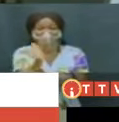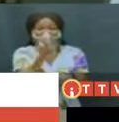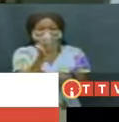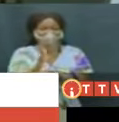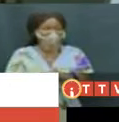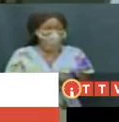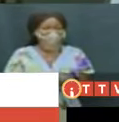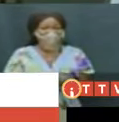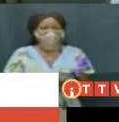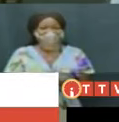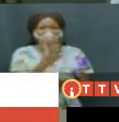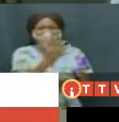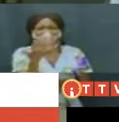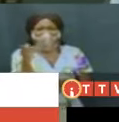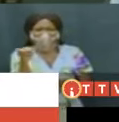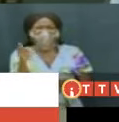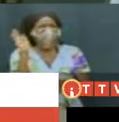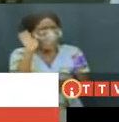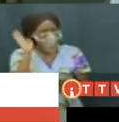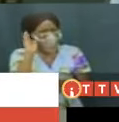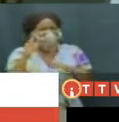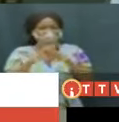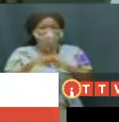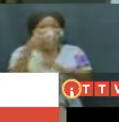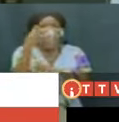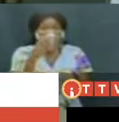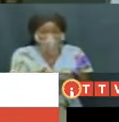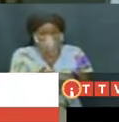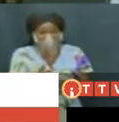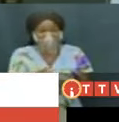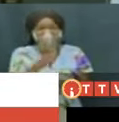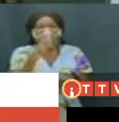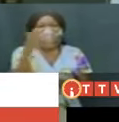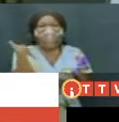manambala amene watikamvetsera ukhale umboni wa zimene amanena nduna kuti